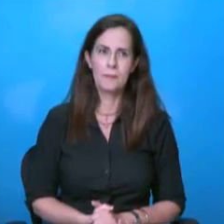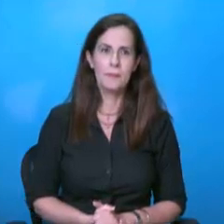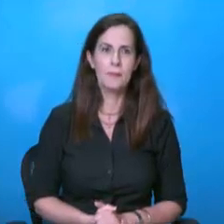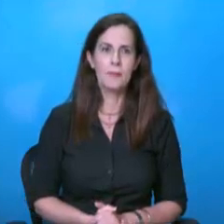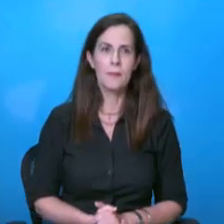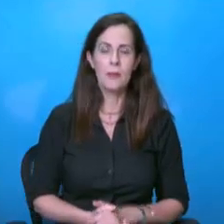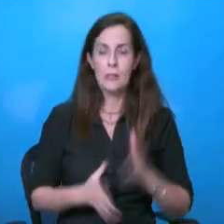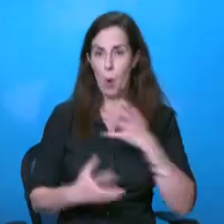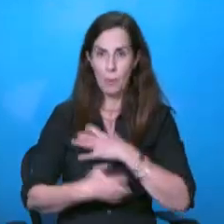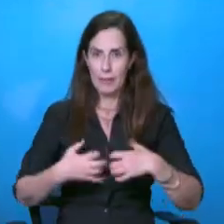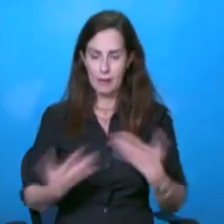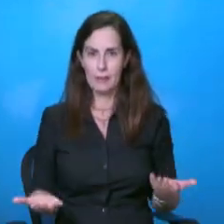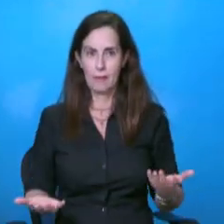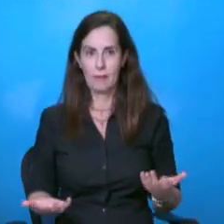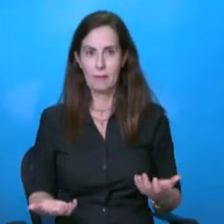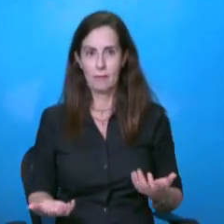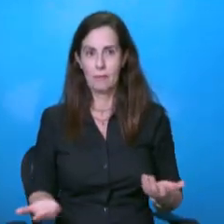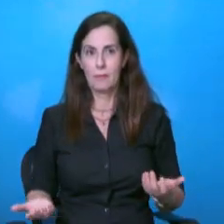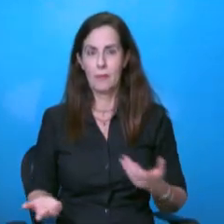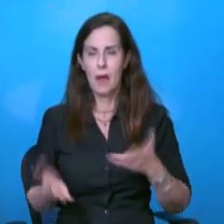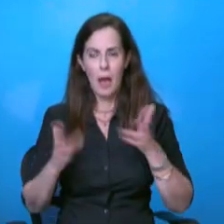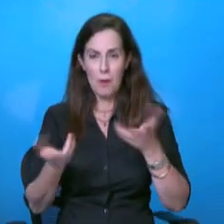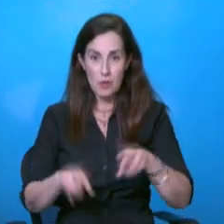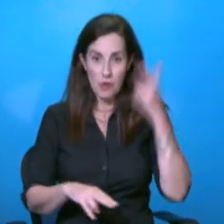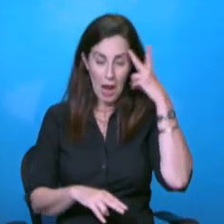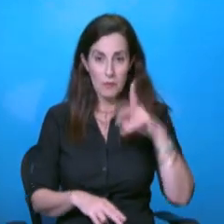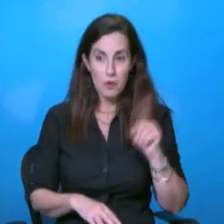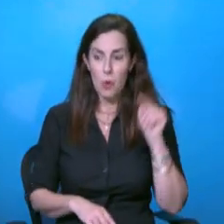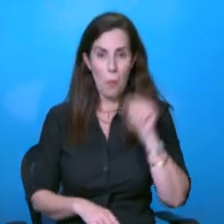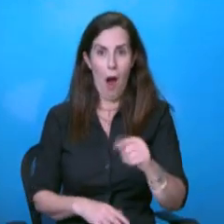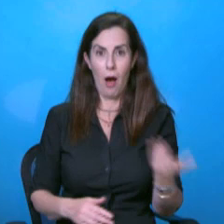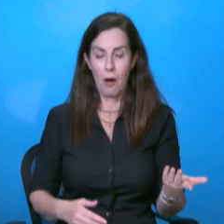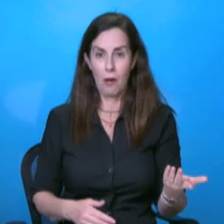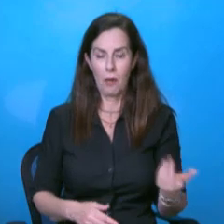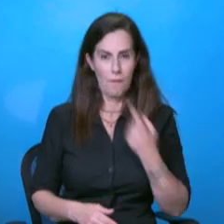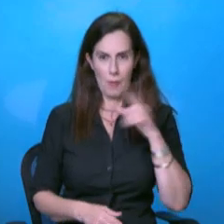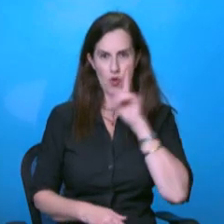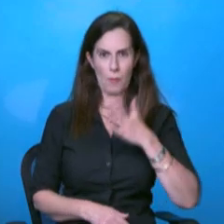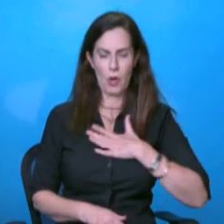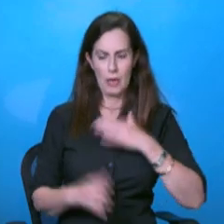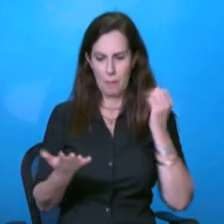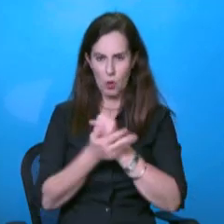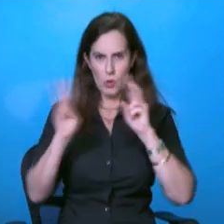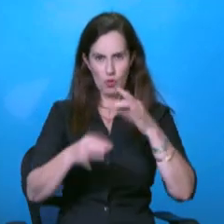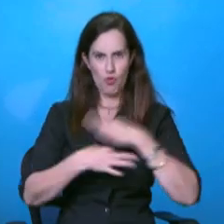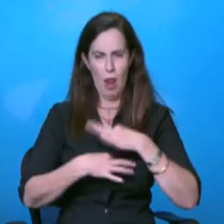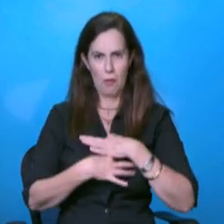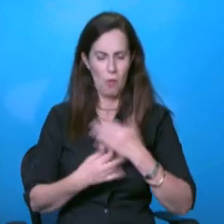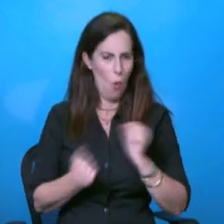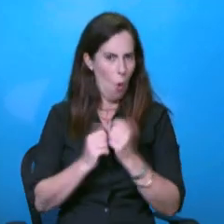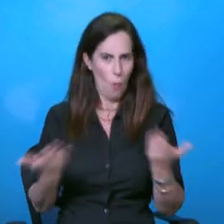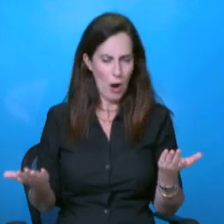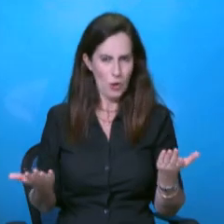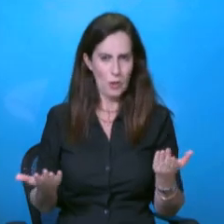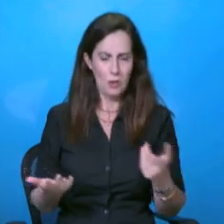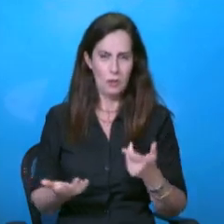זה מאוד מתסכל, כי הדרך היחידה שאפשר לפרש את זה זה שמישהו בא והזדהה בשמי עם תעודת זהות שלי או תעודה כלשהי עם